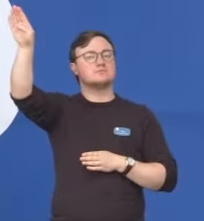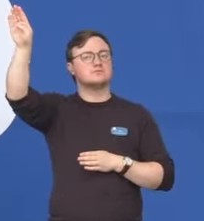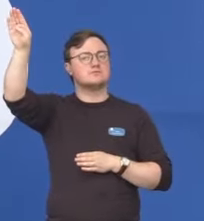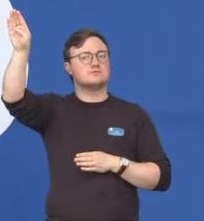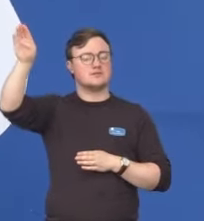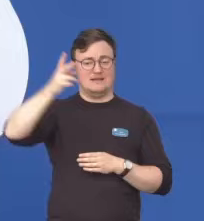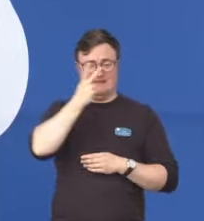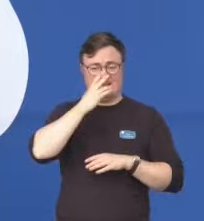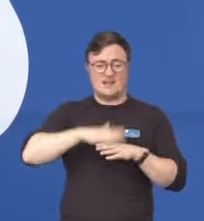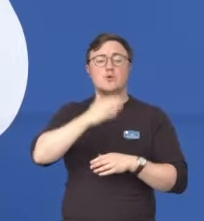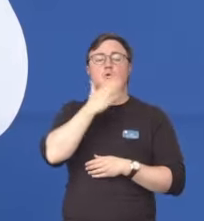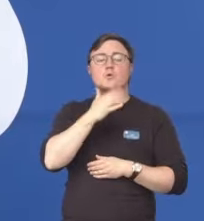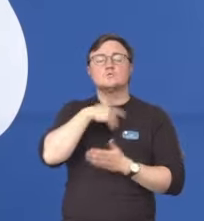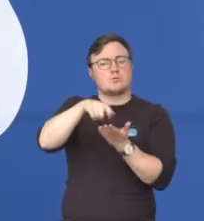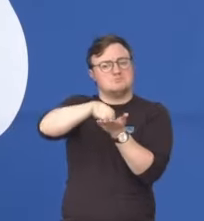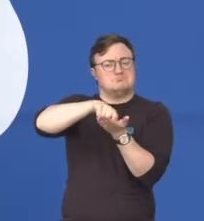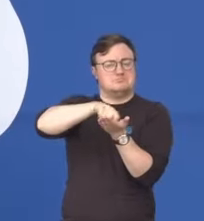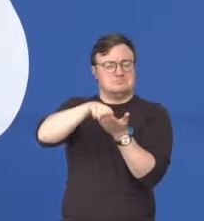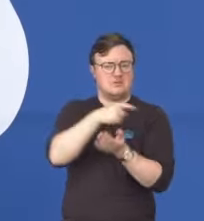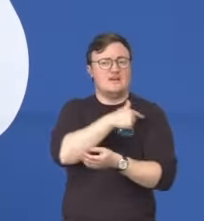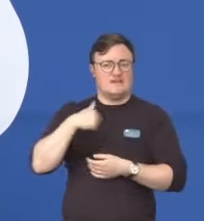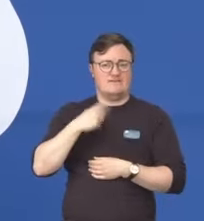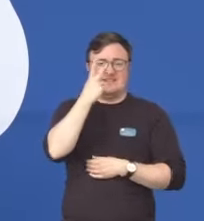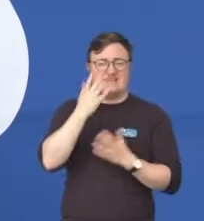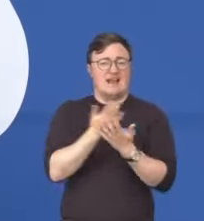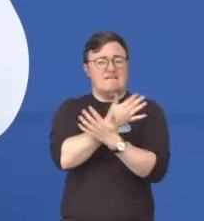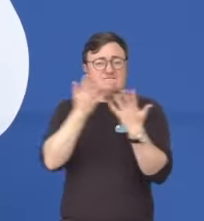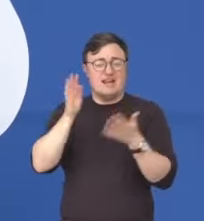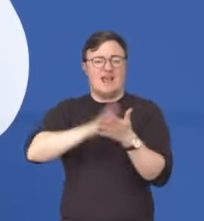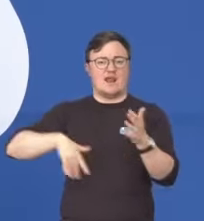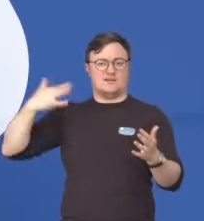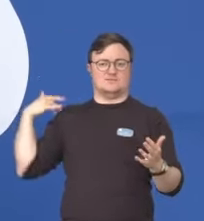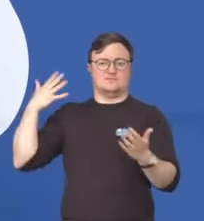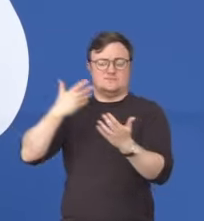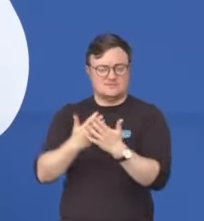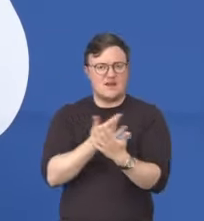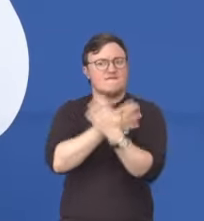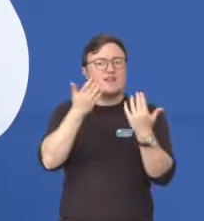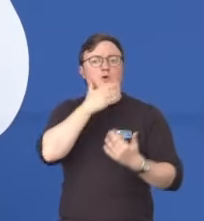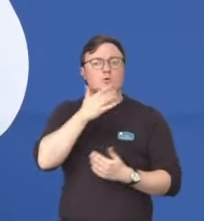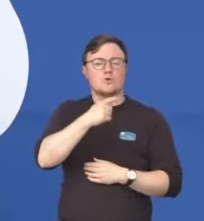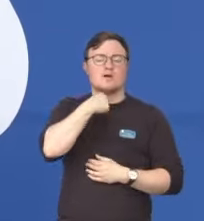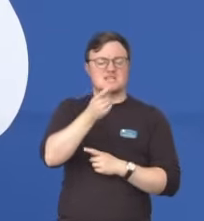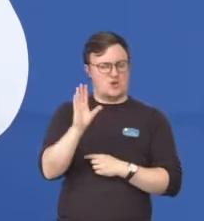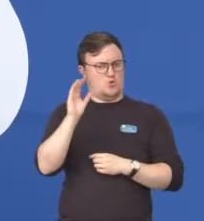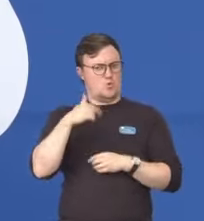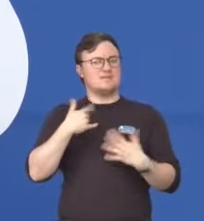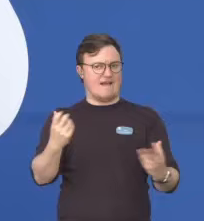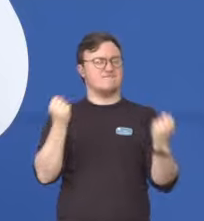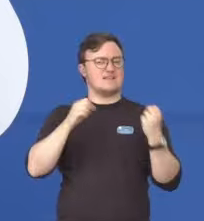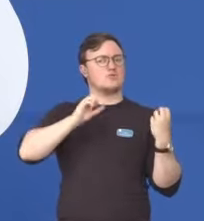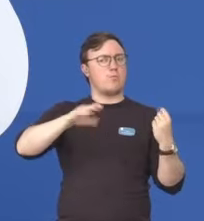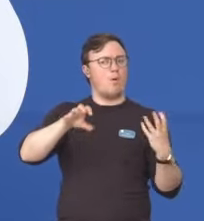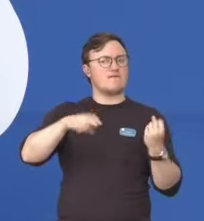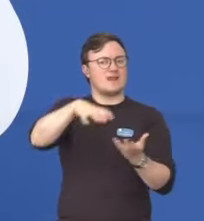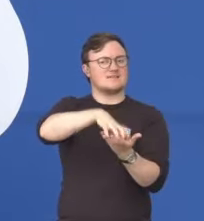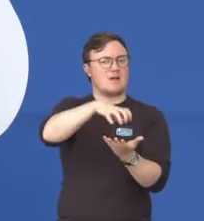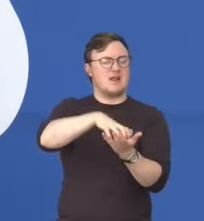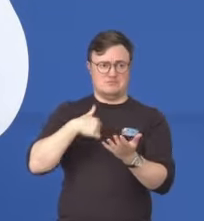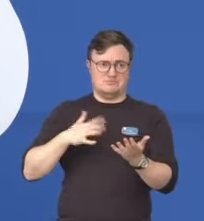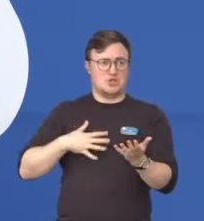fortfarande en ganska låg andel, men det är fler än någonsin av unga som svarar att de känner att det är viktigt att påverka samhället. Alltså jag ser ändå ganska positivt på